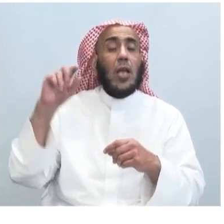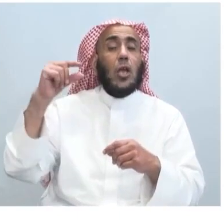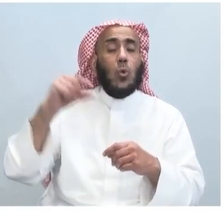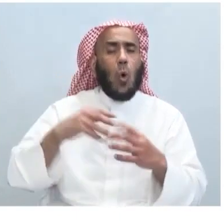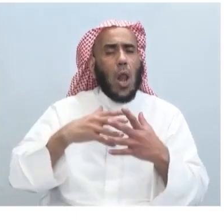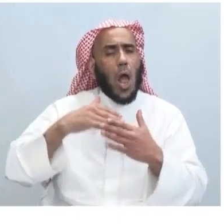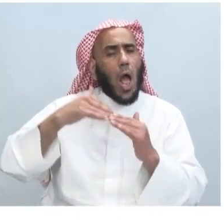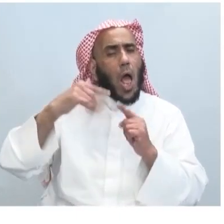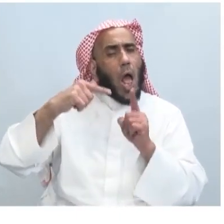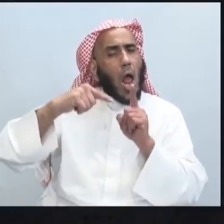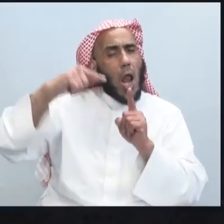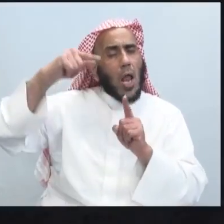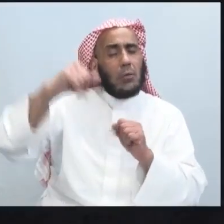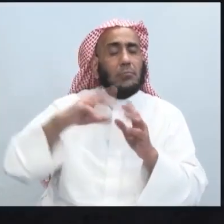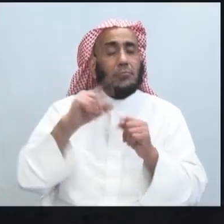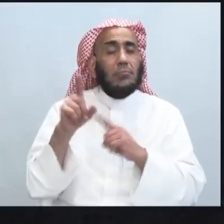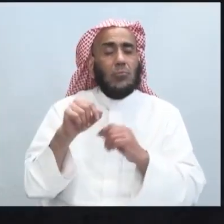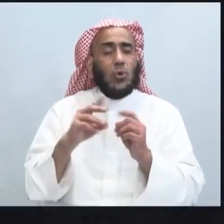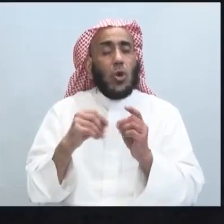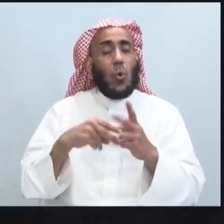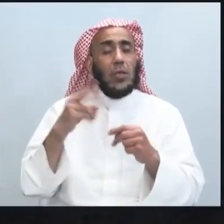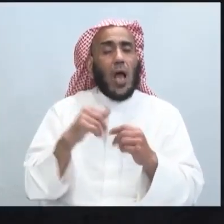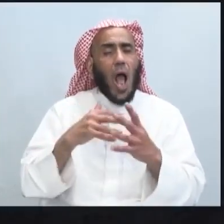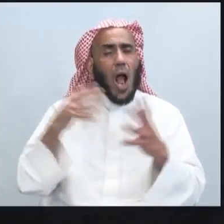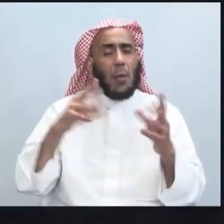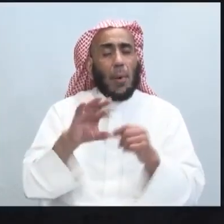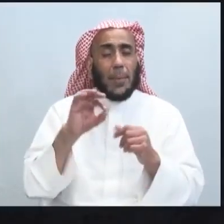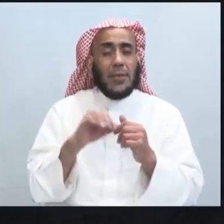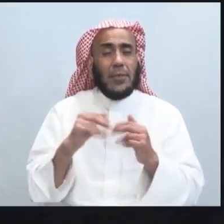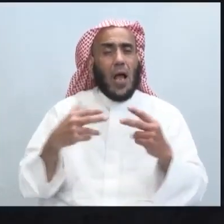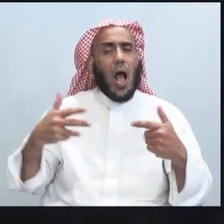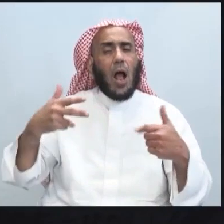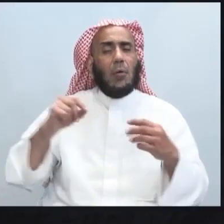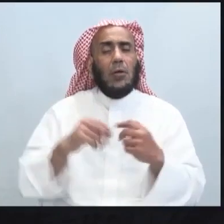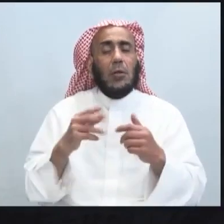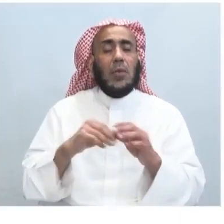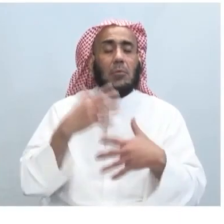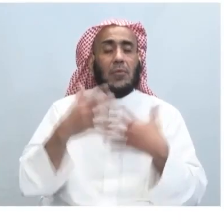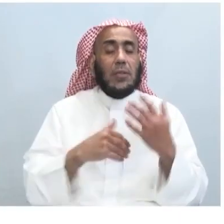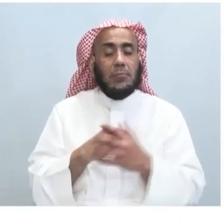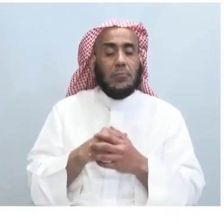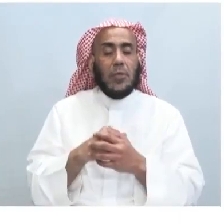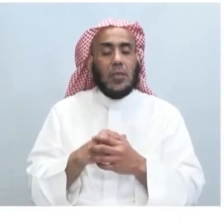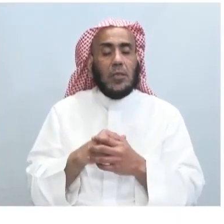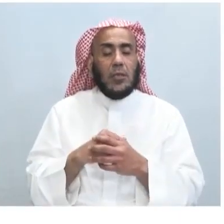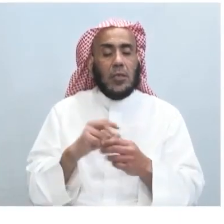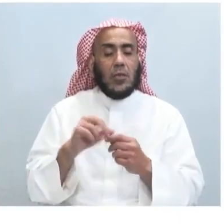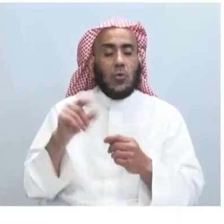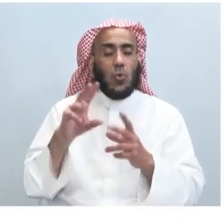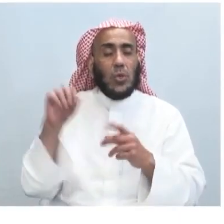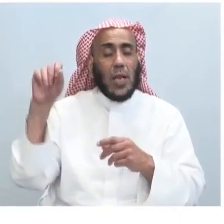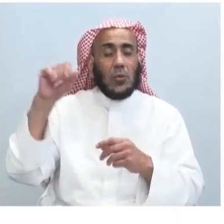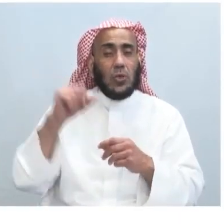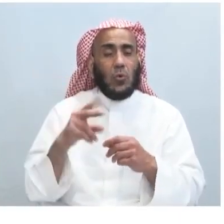العاليه العاليه اذا النواتج تكون اكبر من من المتفاعلات اذا يوديد الهيدروجين وهو